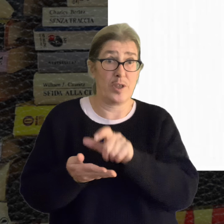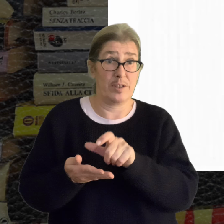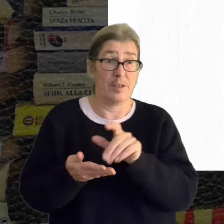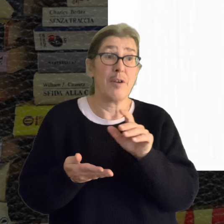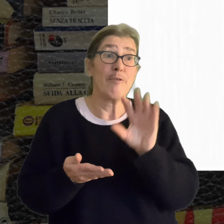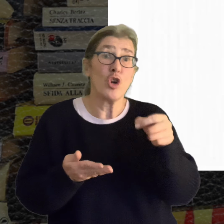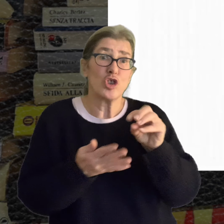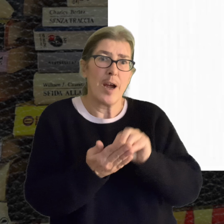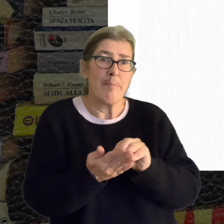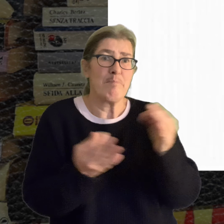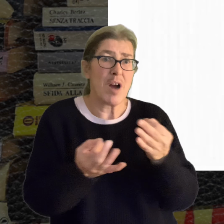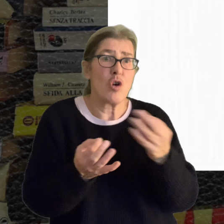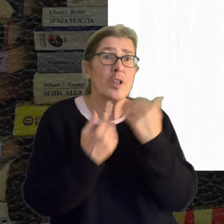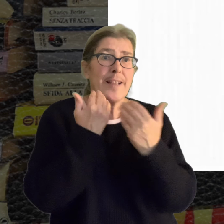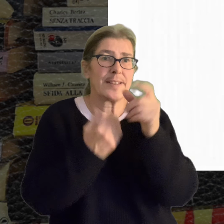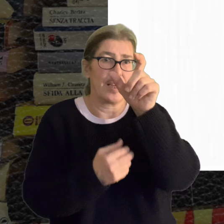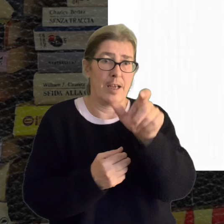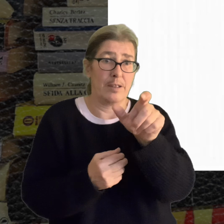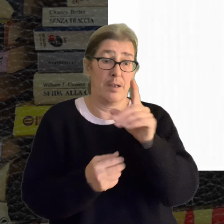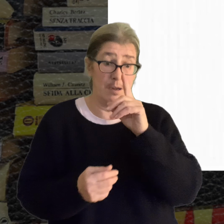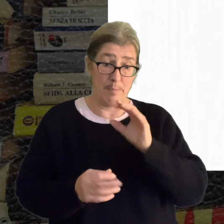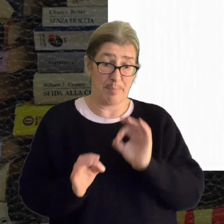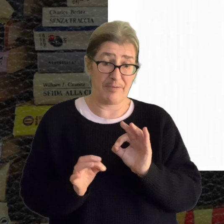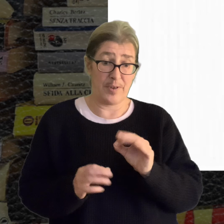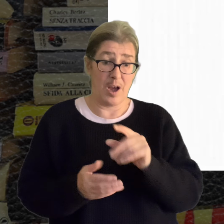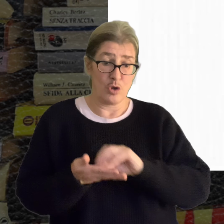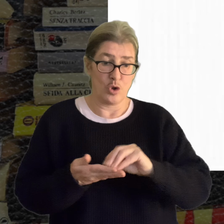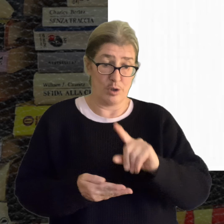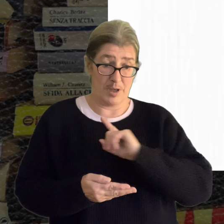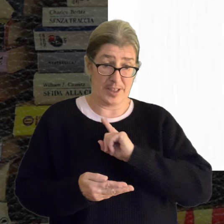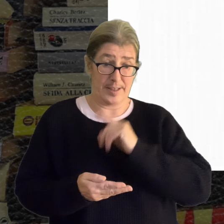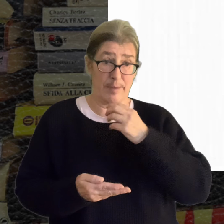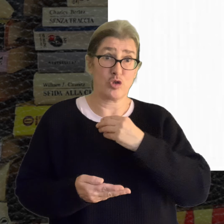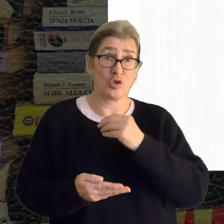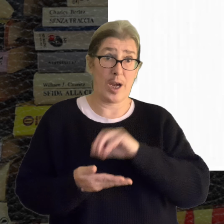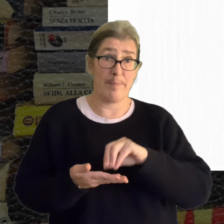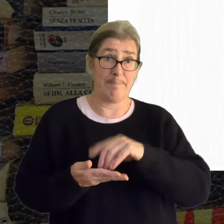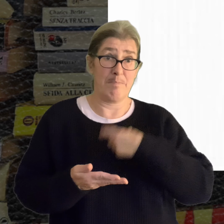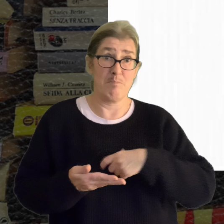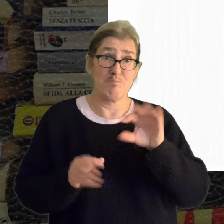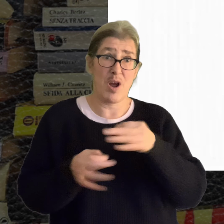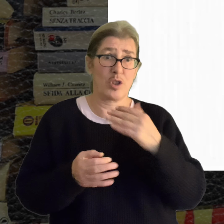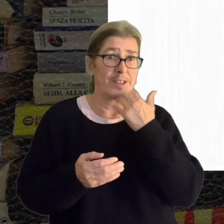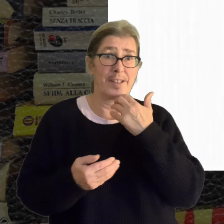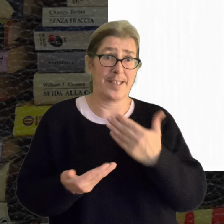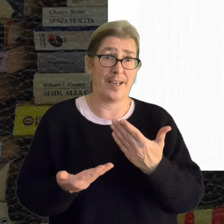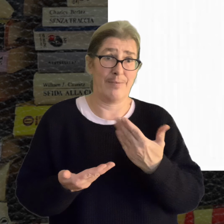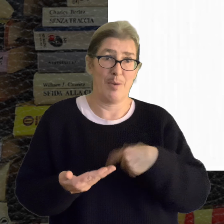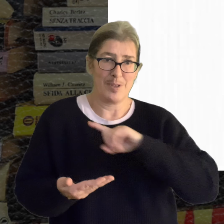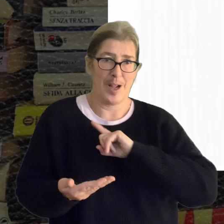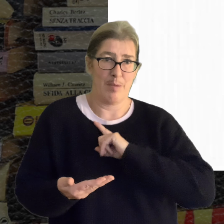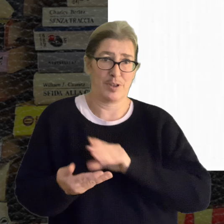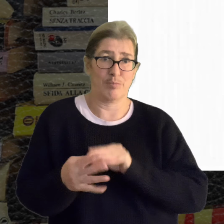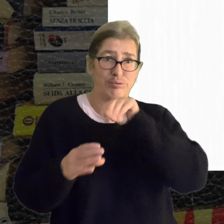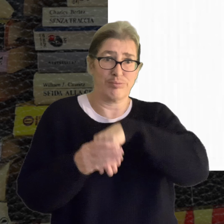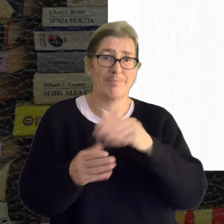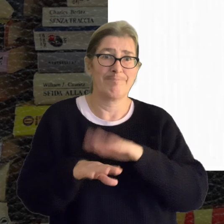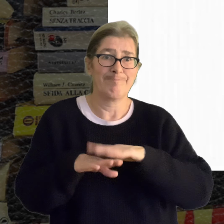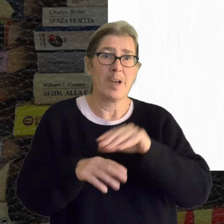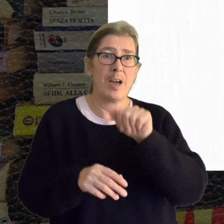dafür einen Erzähler würde die Autorin über sich schreiben über sich selber über ihr eigenes Leben wäre das eine